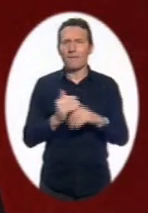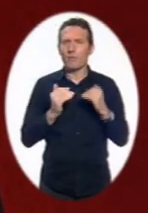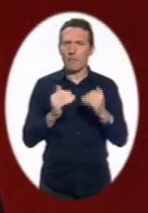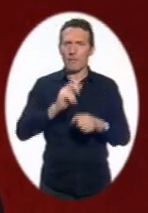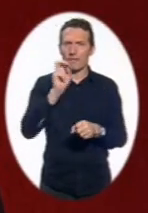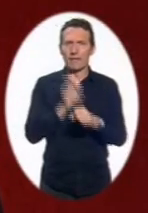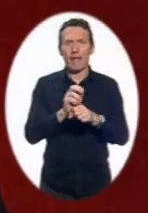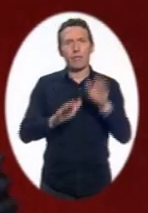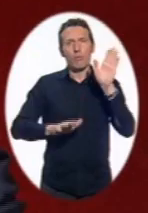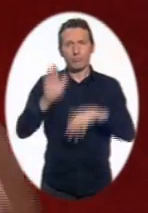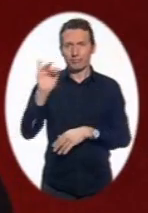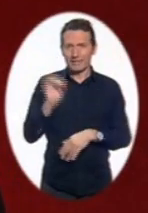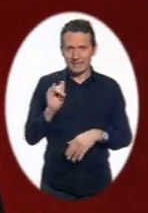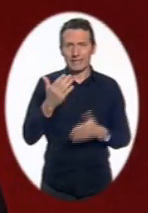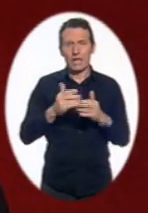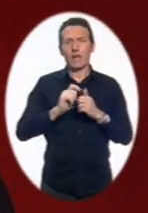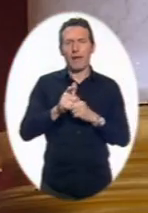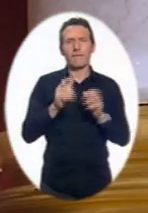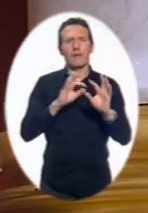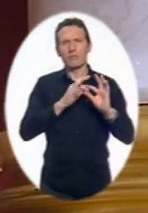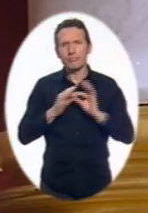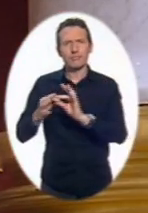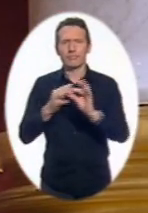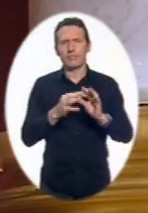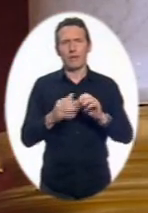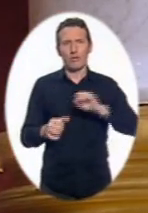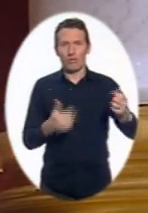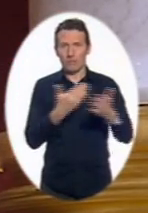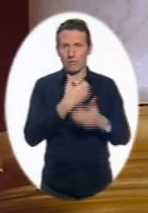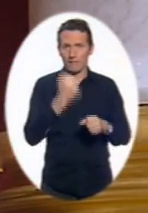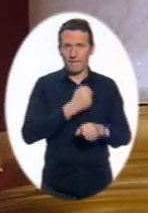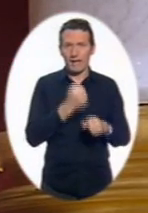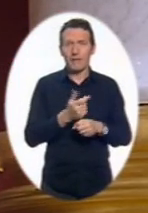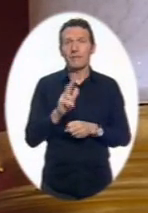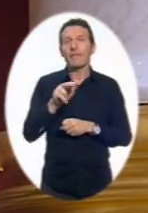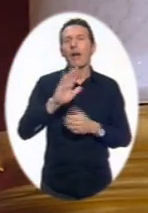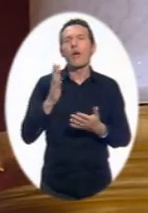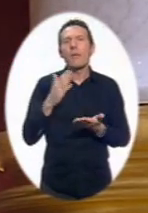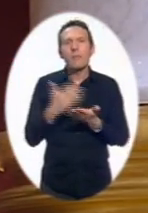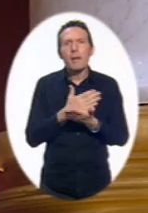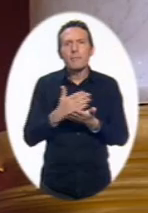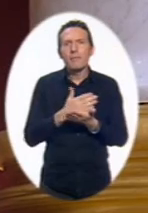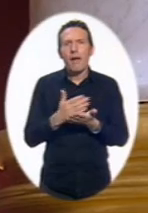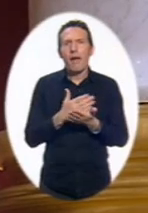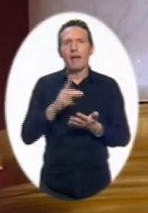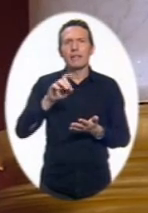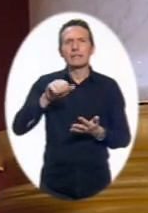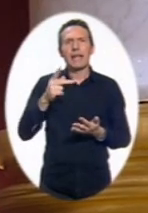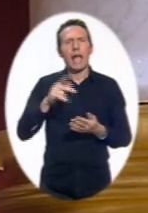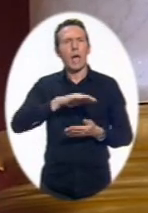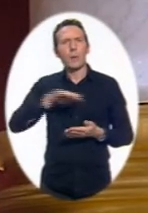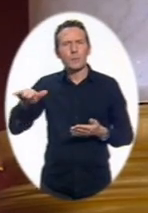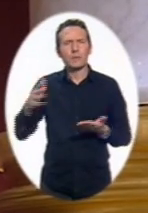notre candidat et notre candidate rassembler ensuite la gauche oui d'acord mais comment vous allez préparer cette primaire Dominique stroskanan est un petit peu hors